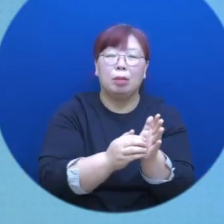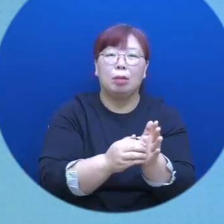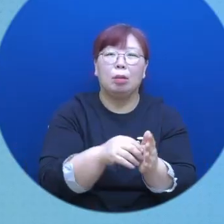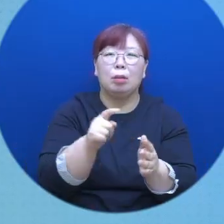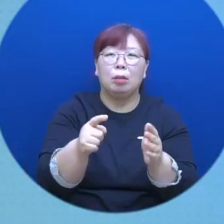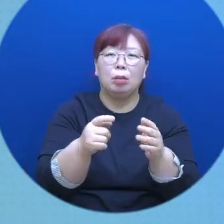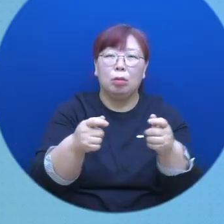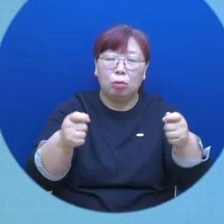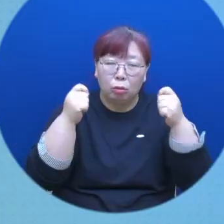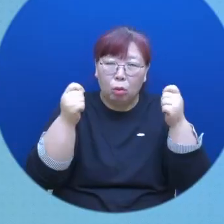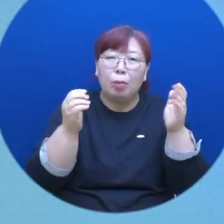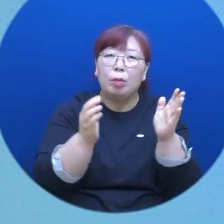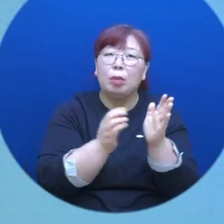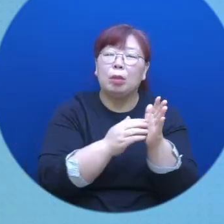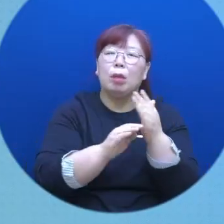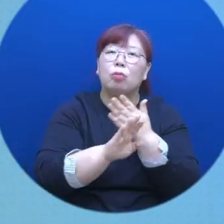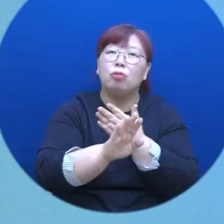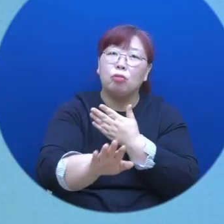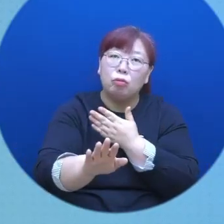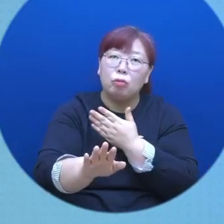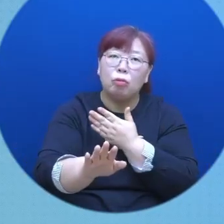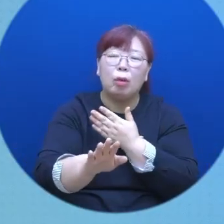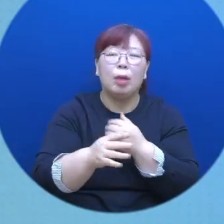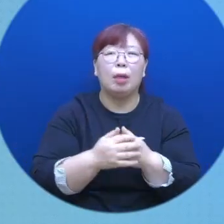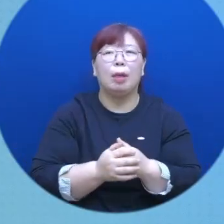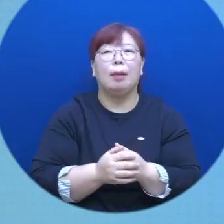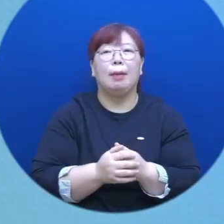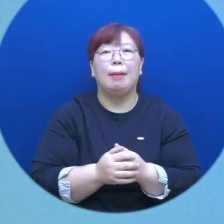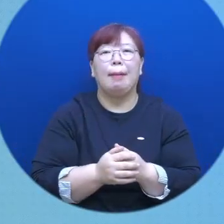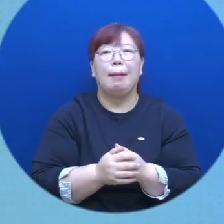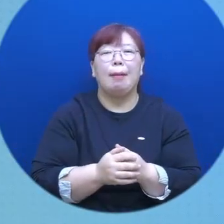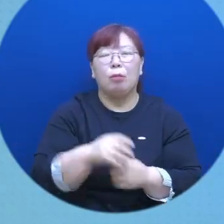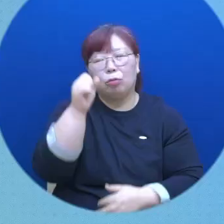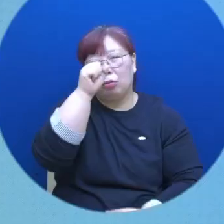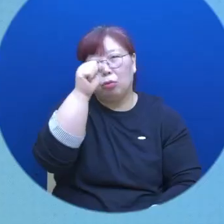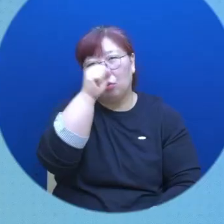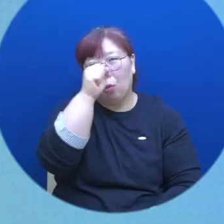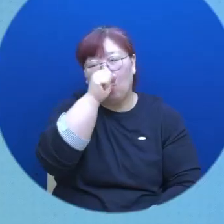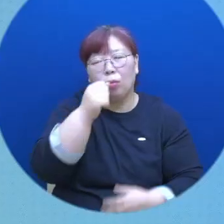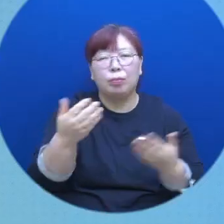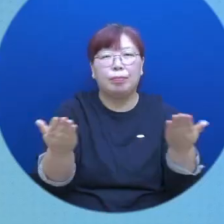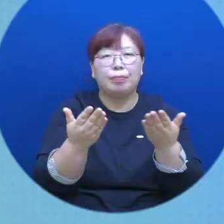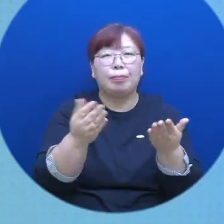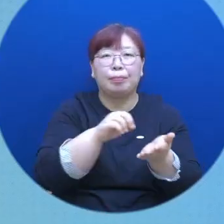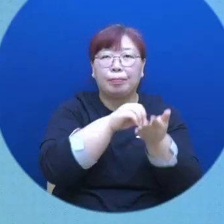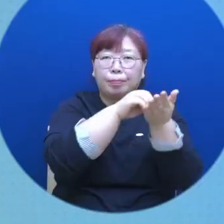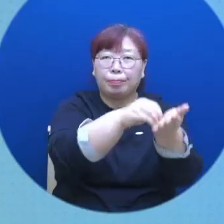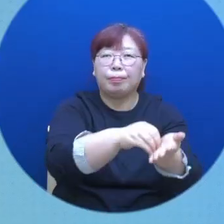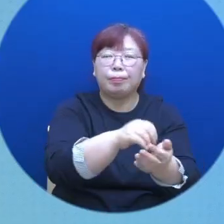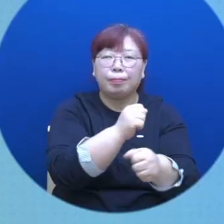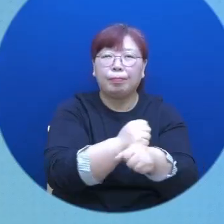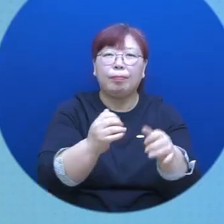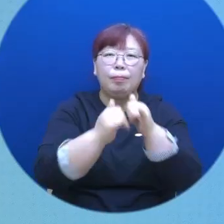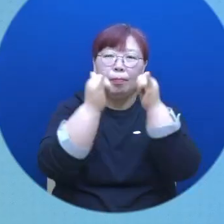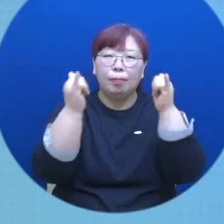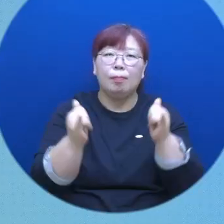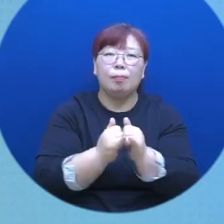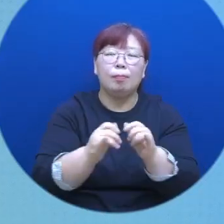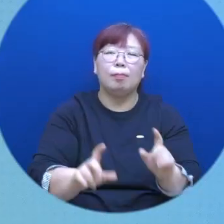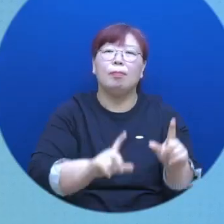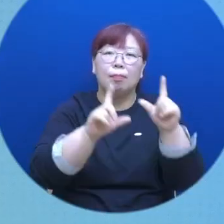하고 그들이 처하여 있는 환경에서 좋은 직장을 갖고 사회생활을 해가는 거죠.